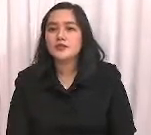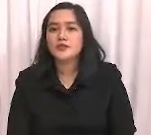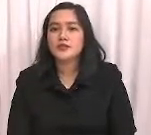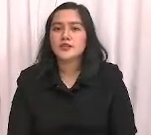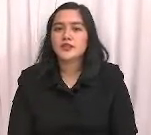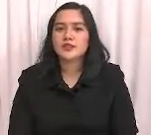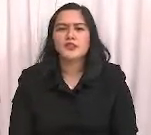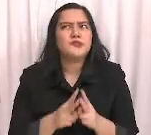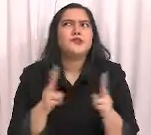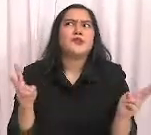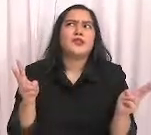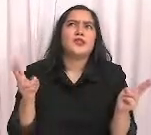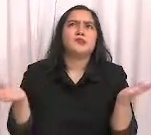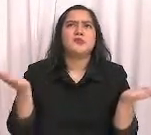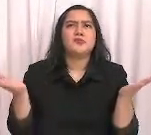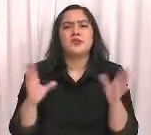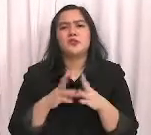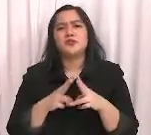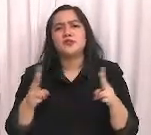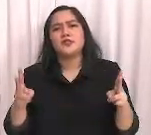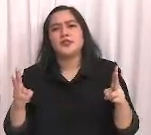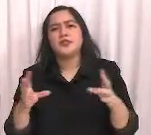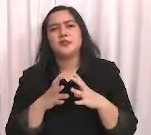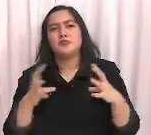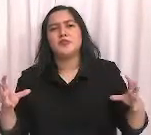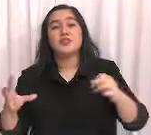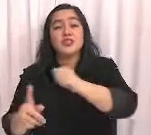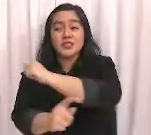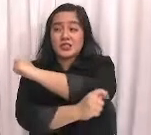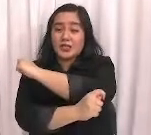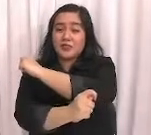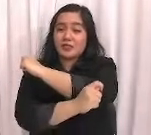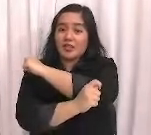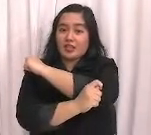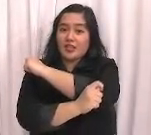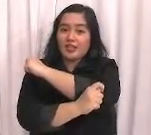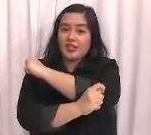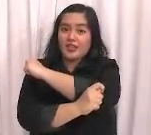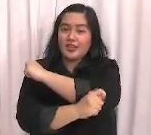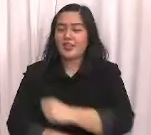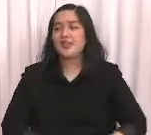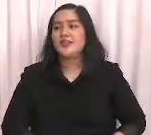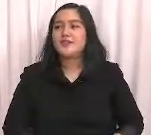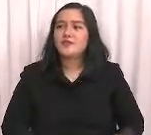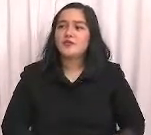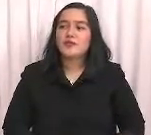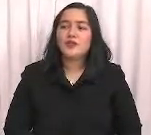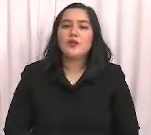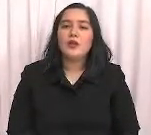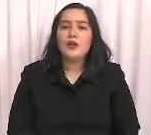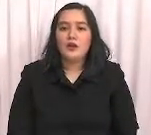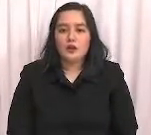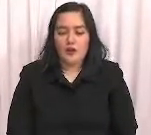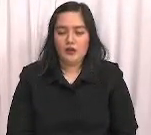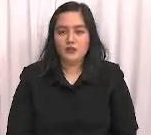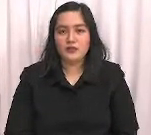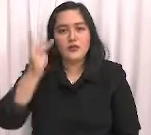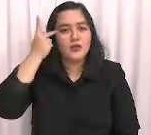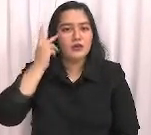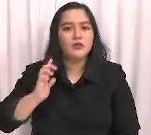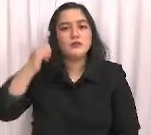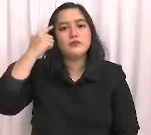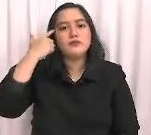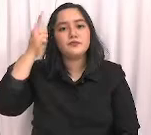ka na grabe na itong nakikita ko. Hindi ko na gusto ito eh. Ngayon, dumating ka na ba sa point na ayoko